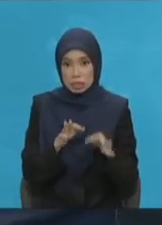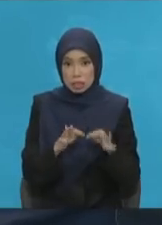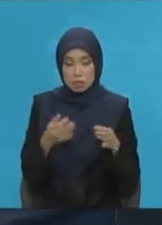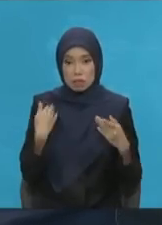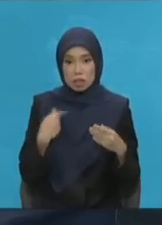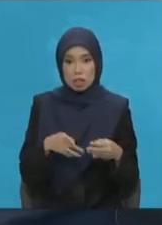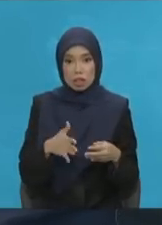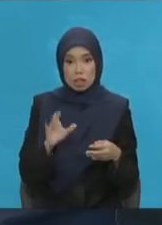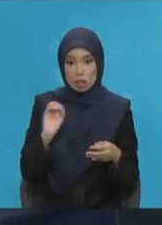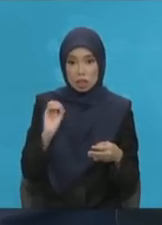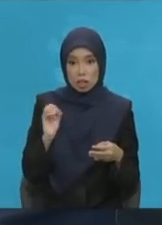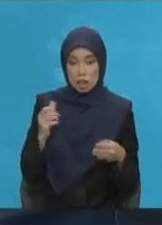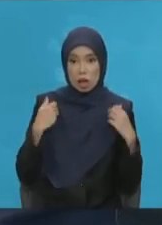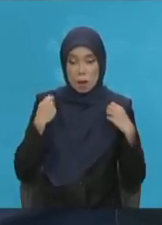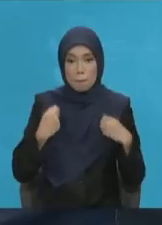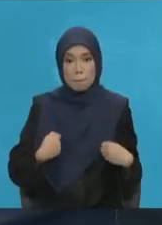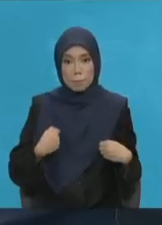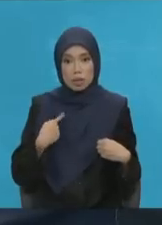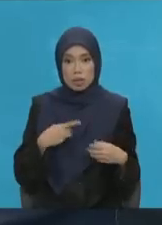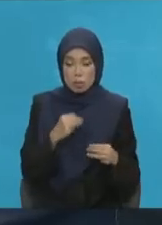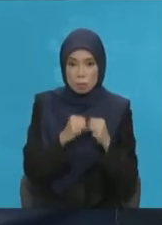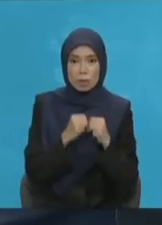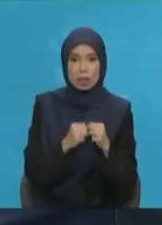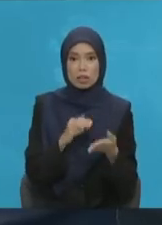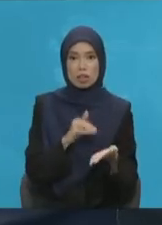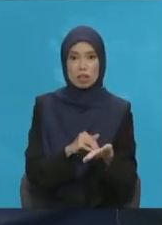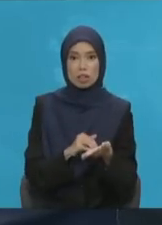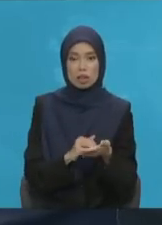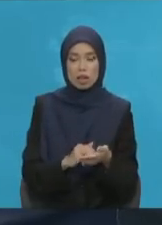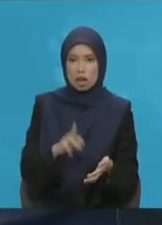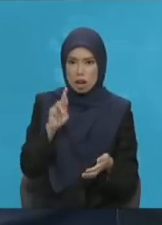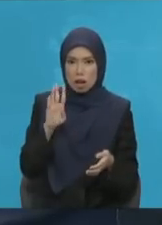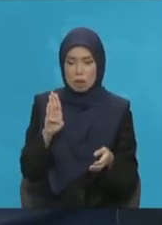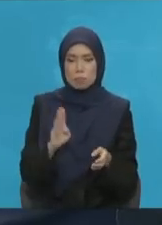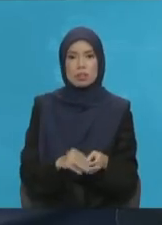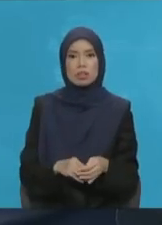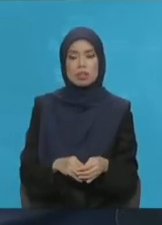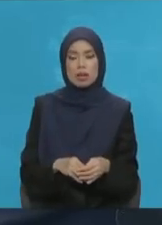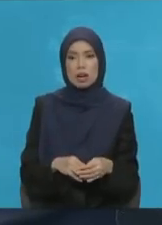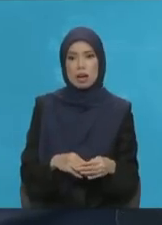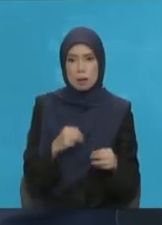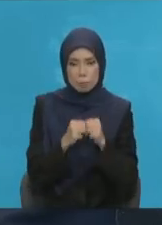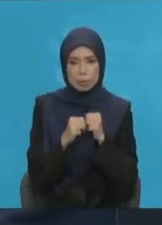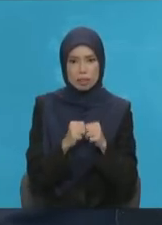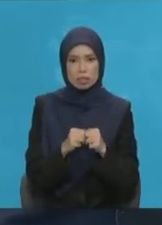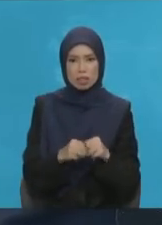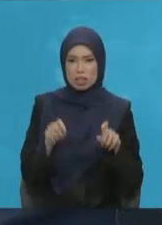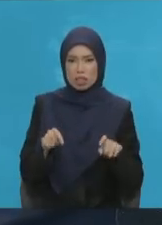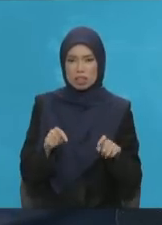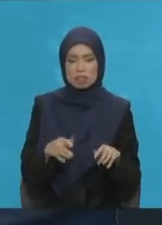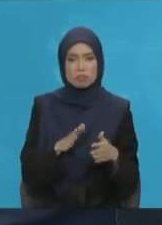kerugian kejadian ini tidak dapat disangka adalah merupakan kelemahan dan